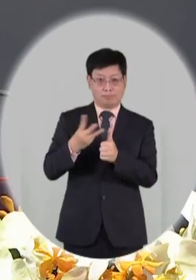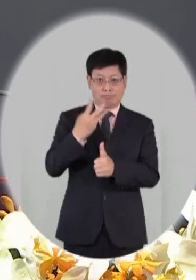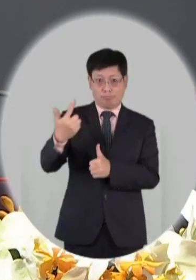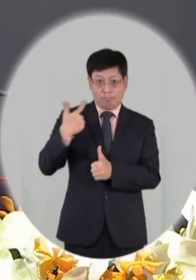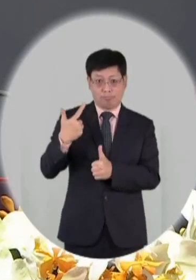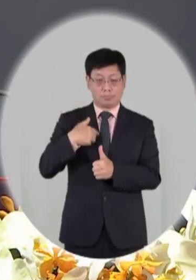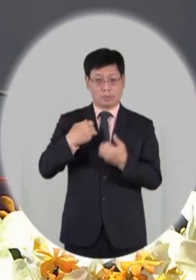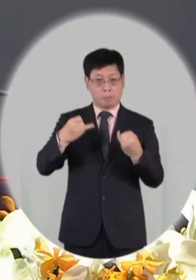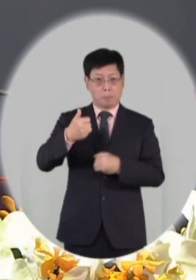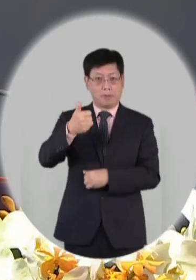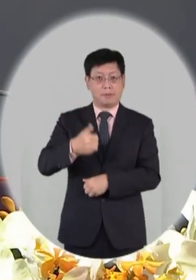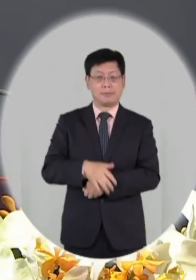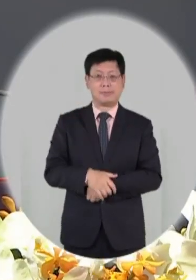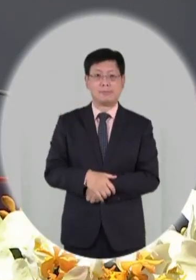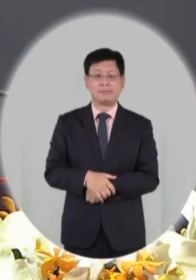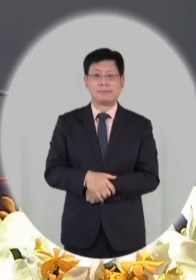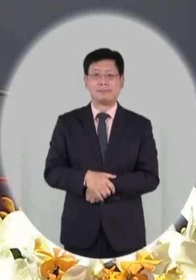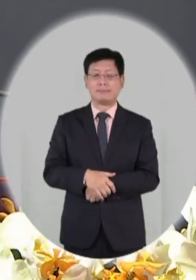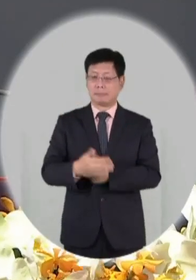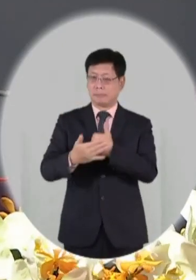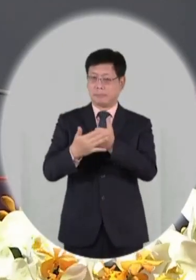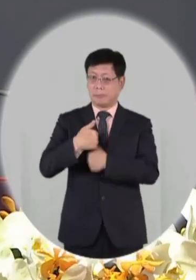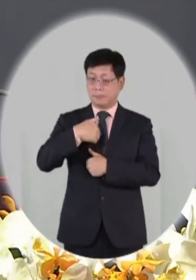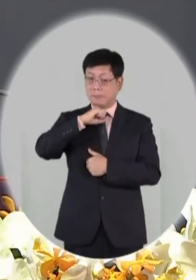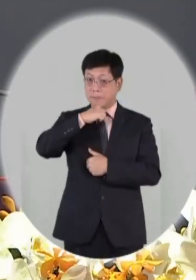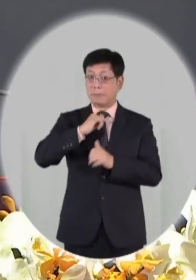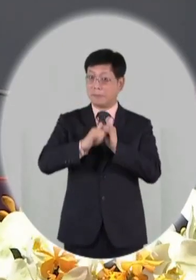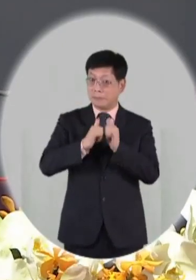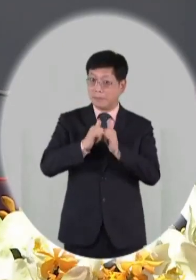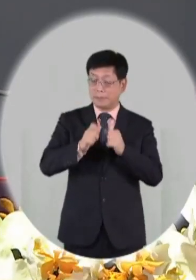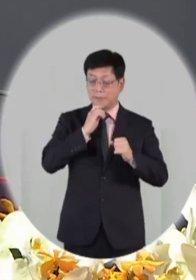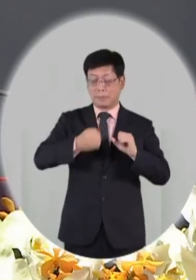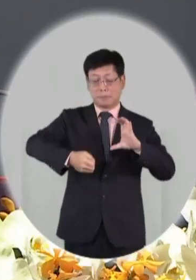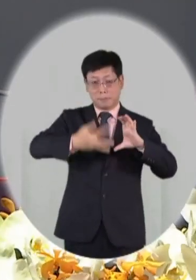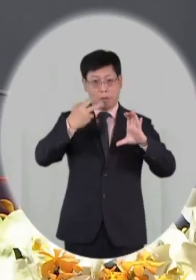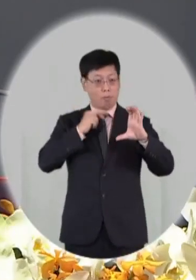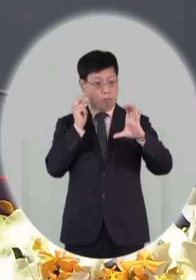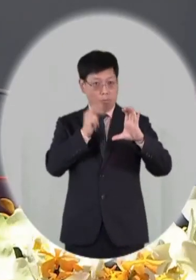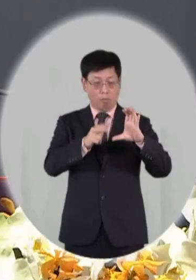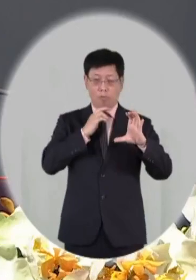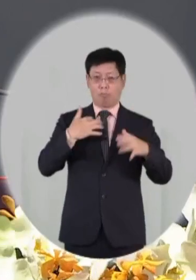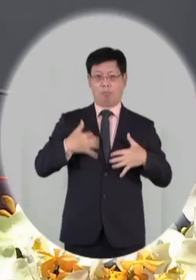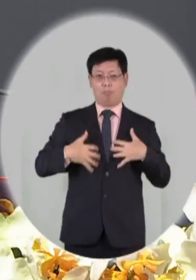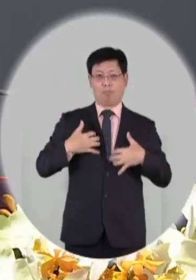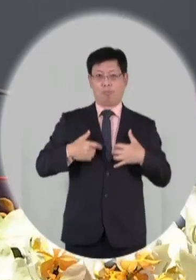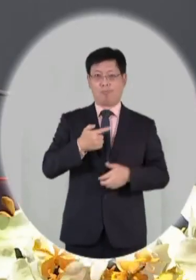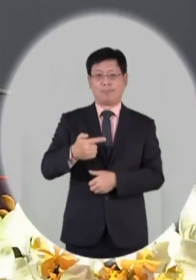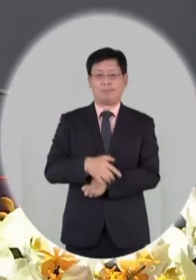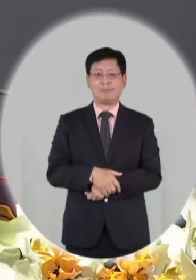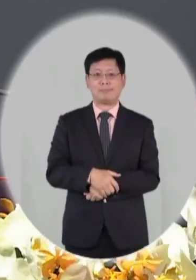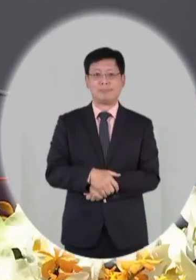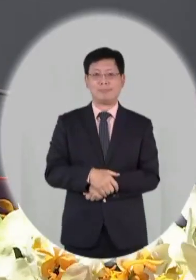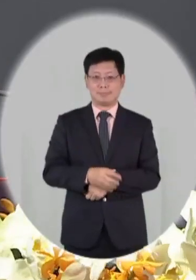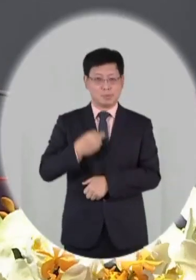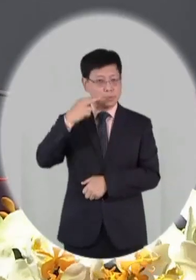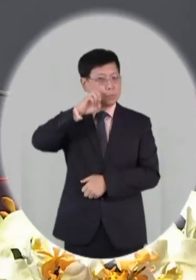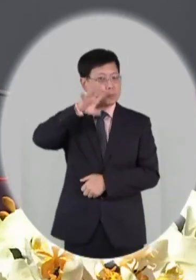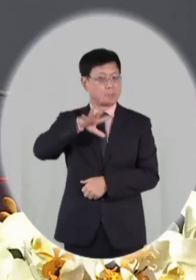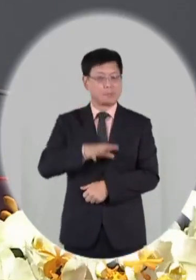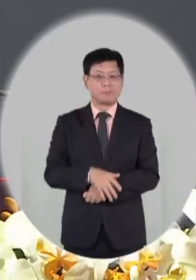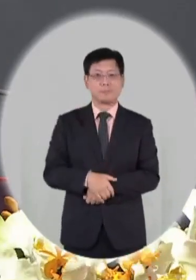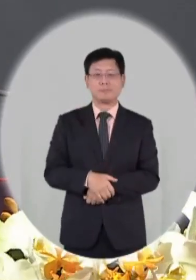2金4银6铜的卓越表现，让国人在荧幕前喜悦欢呼，倍感光